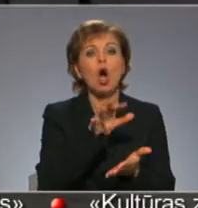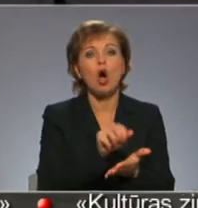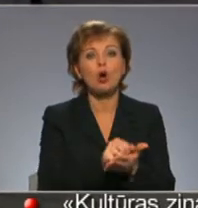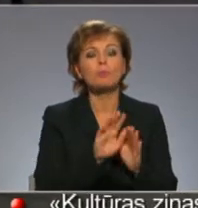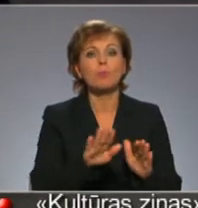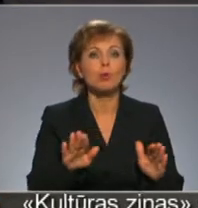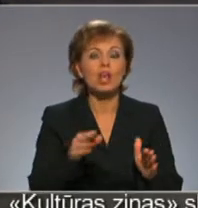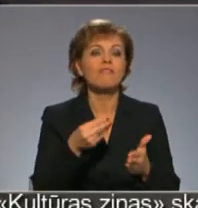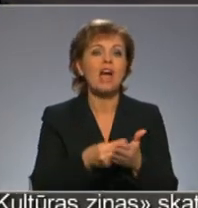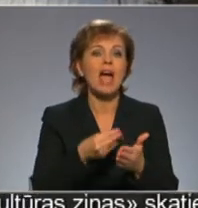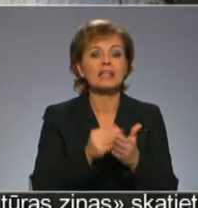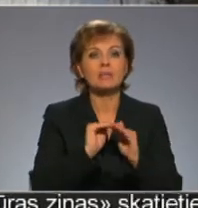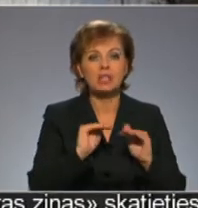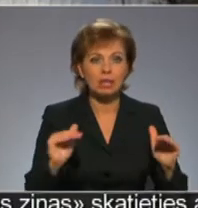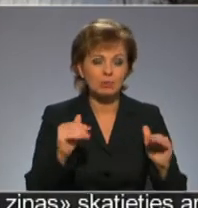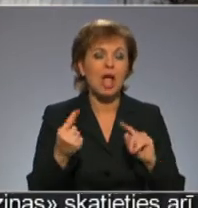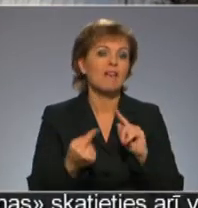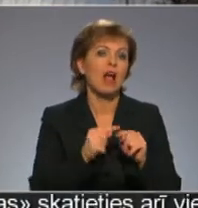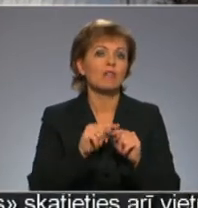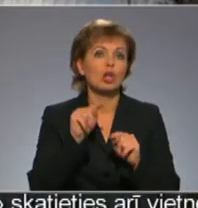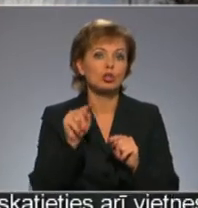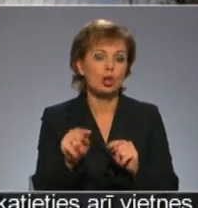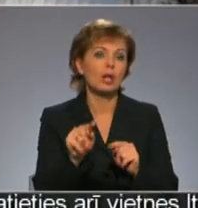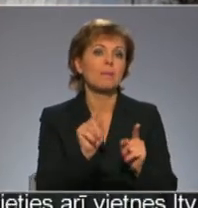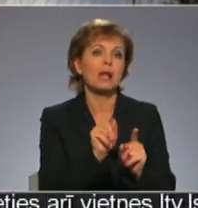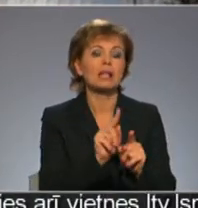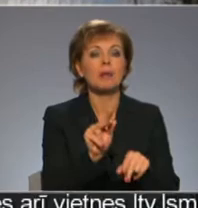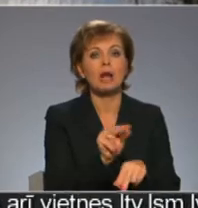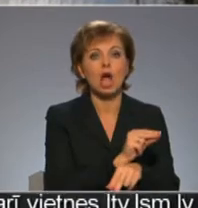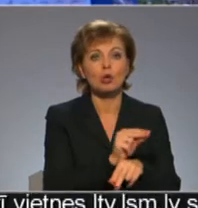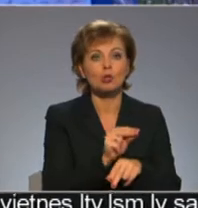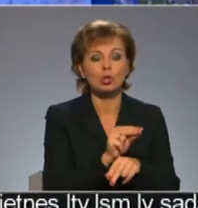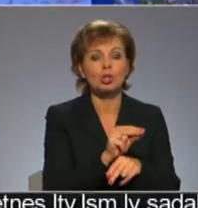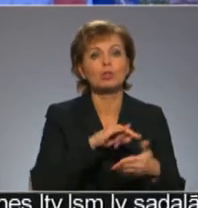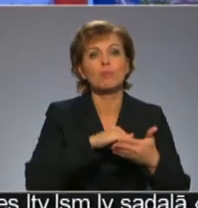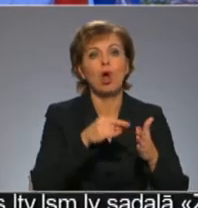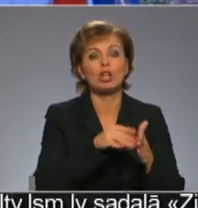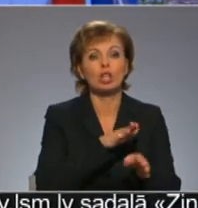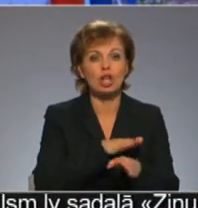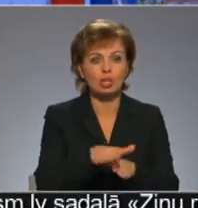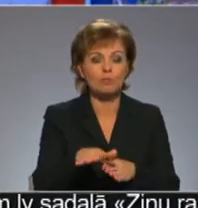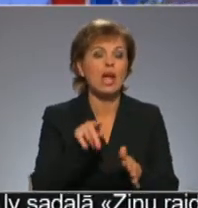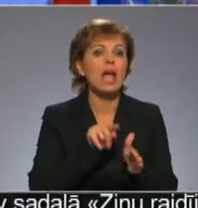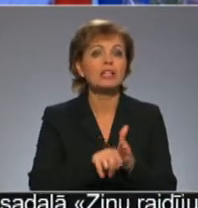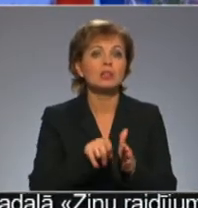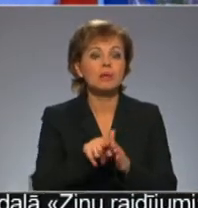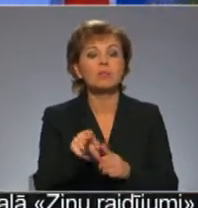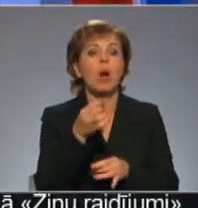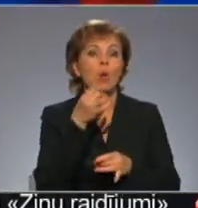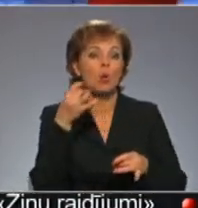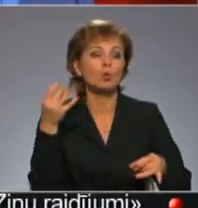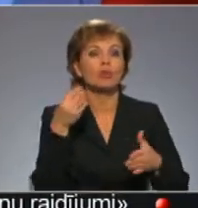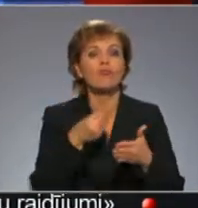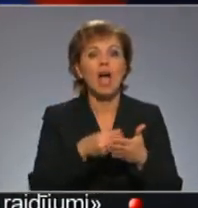vērtības līmeni, tādējādi sperot vēl vienu soli pretī rekonstrukcijas projekta īstenošanai. Inspekcija gan norāda, ka ēkas kultūrvēsturiskā